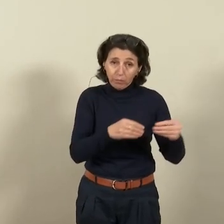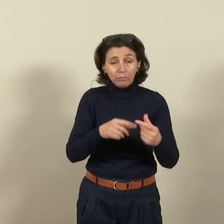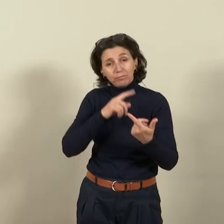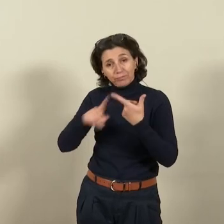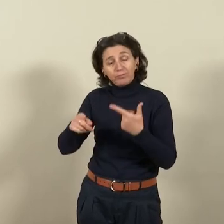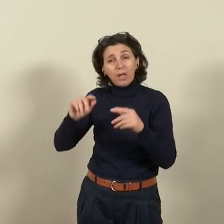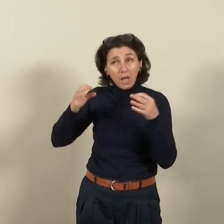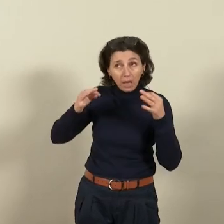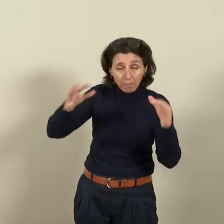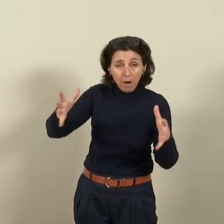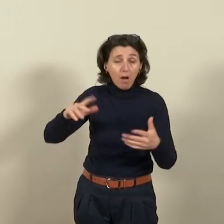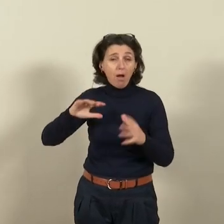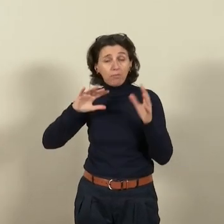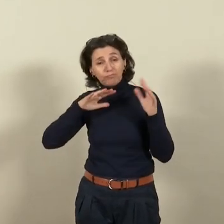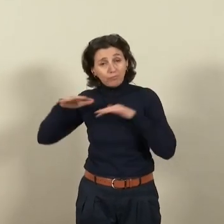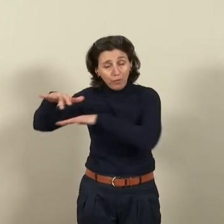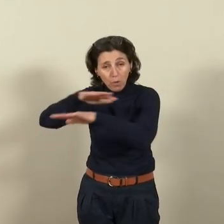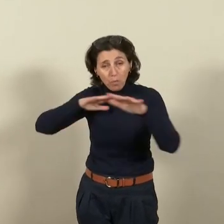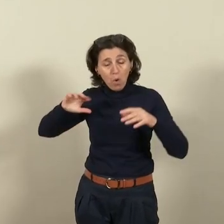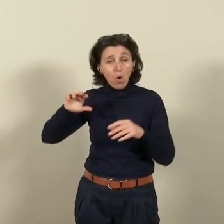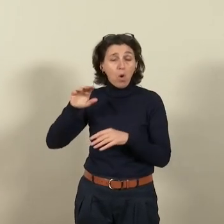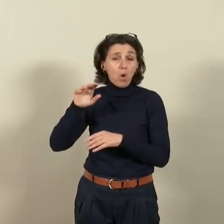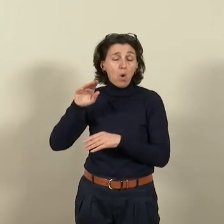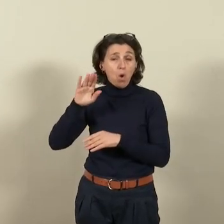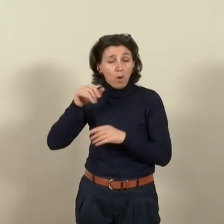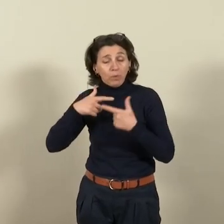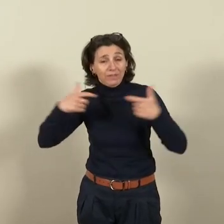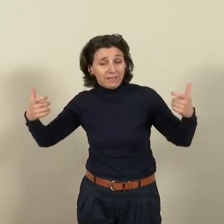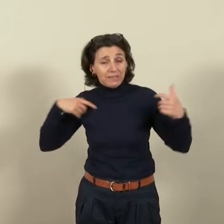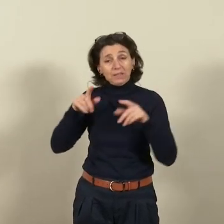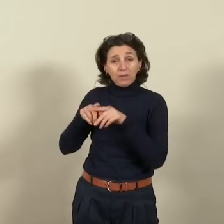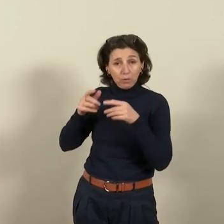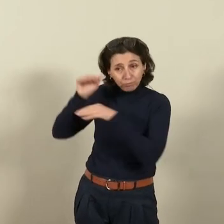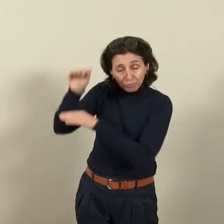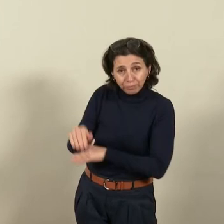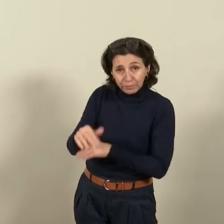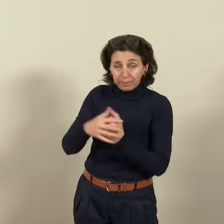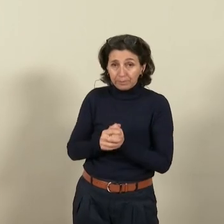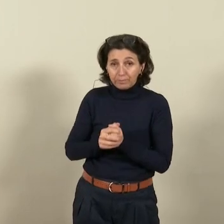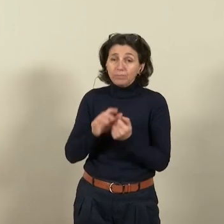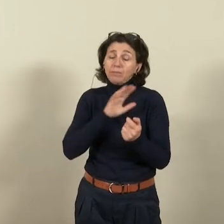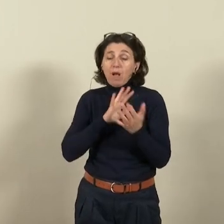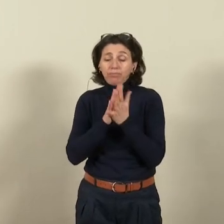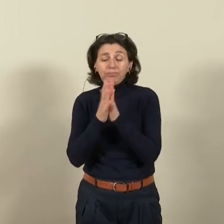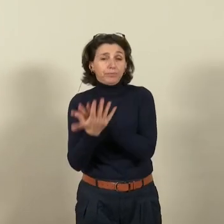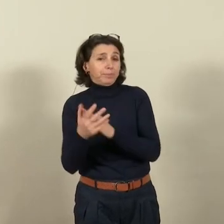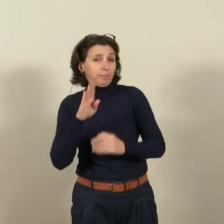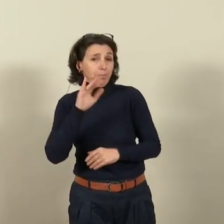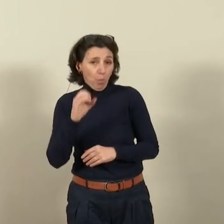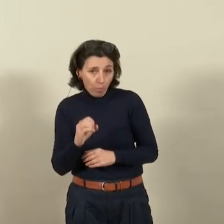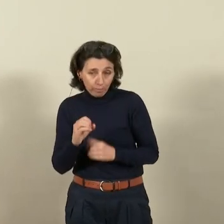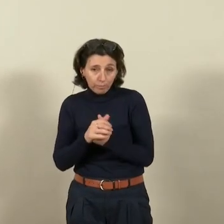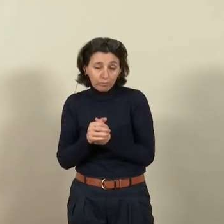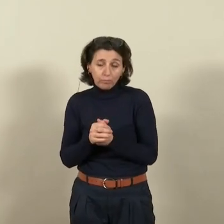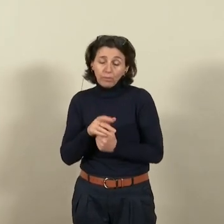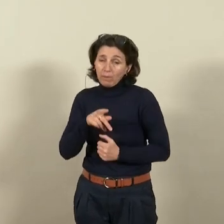l'environnement et la biodiversité notamment en soutenant fortement la conversion en bio la pack doit aider les agriculteurs et agricultrices